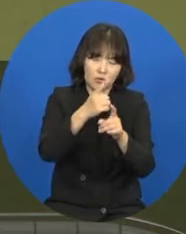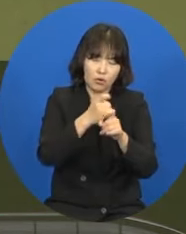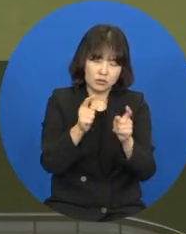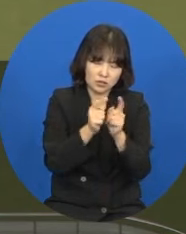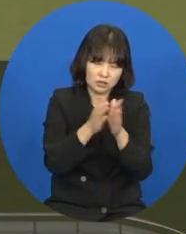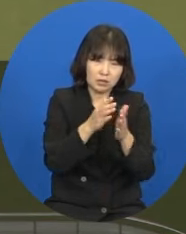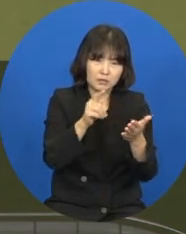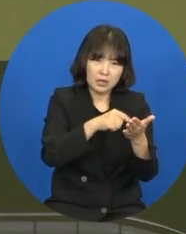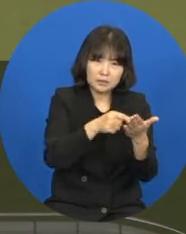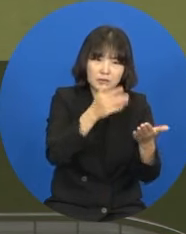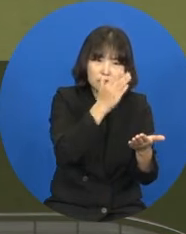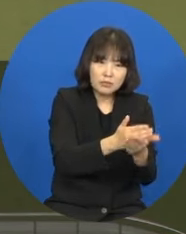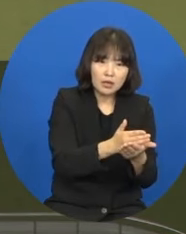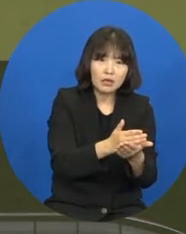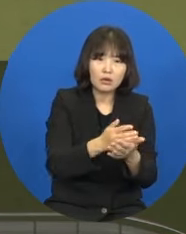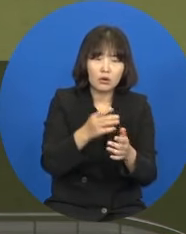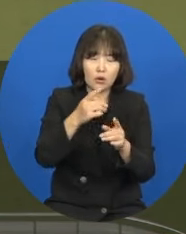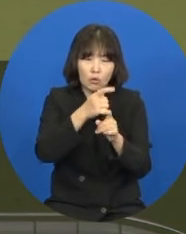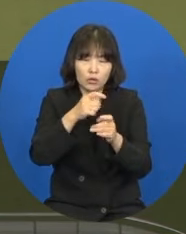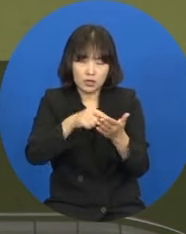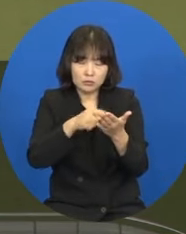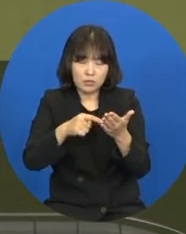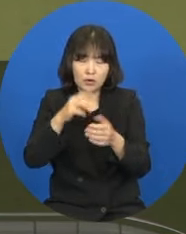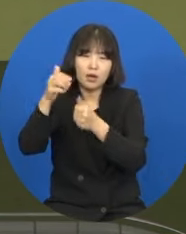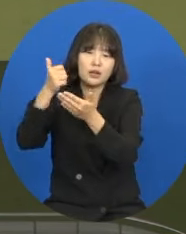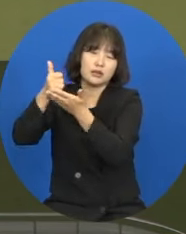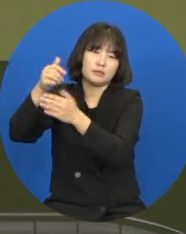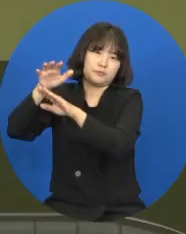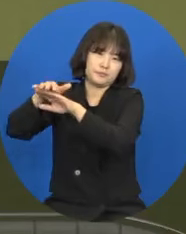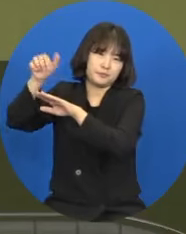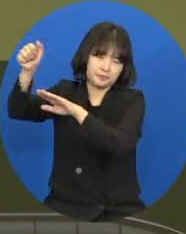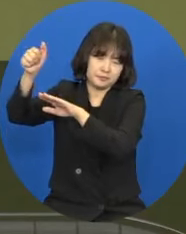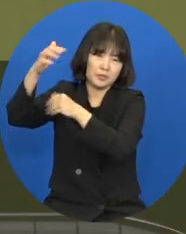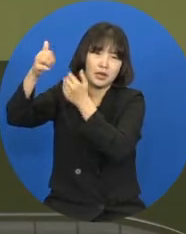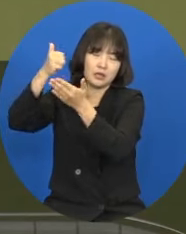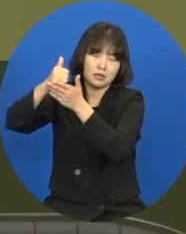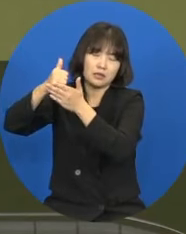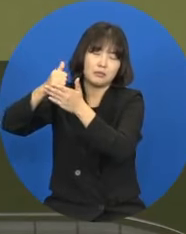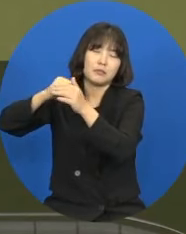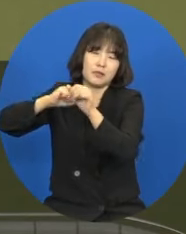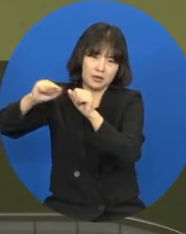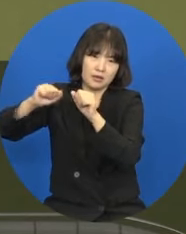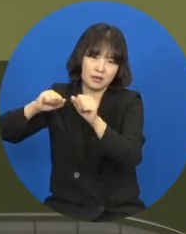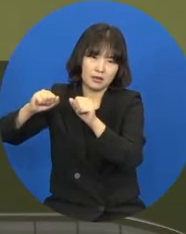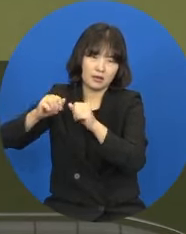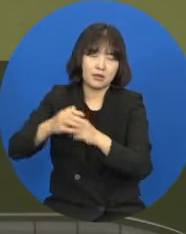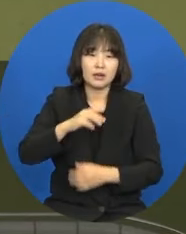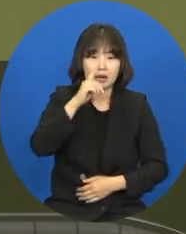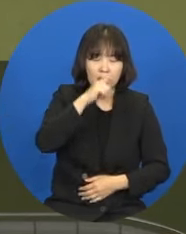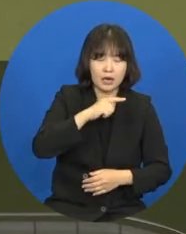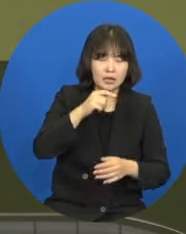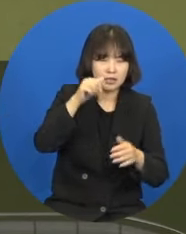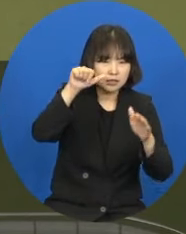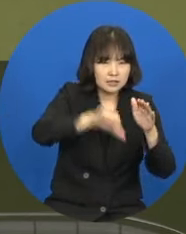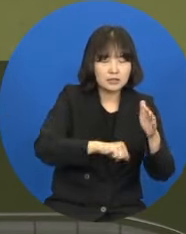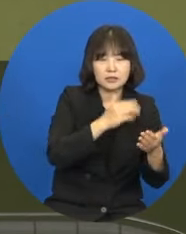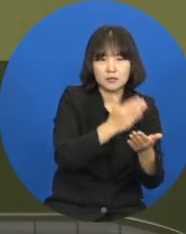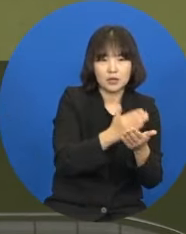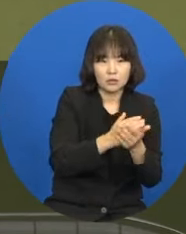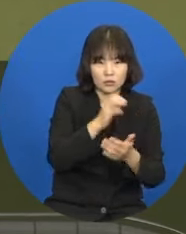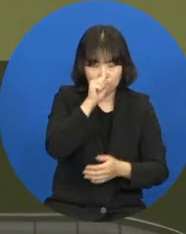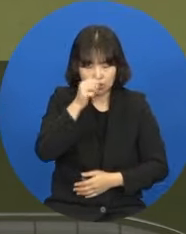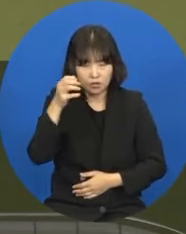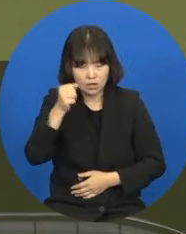때 원수 갚는 것이 내게 있으니 내가 갚으리라 21절에 악에게지지 말고 선으로 악을